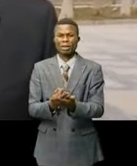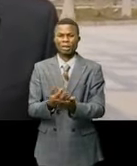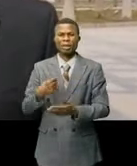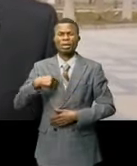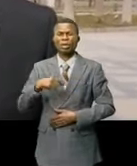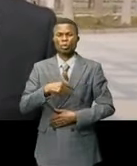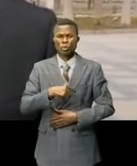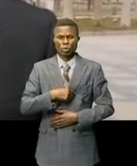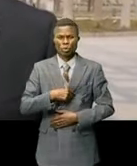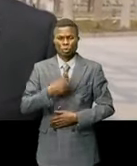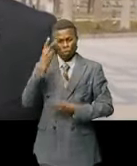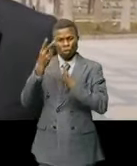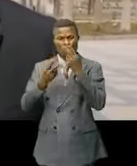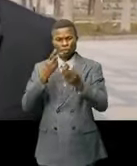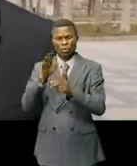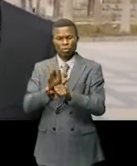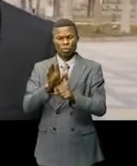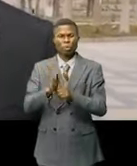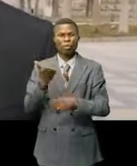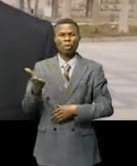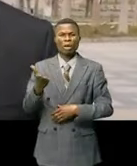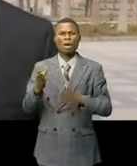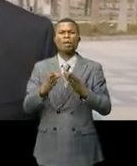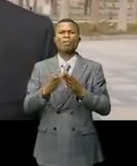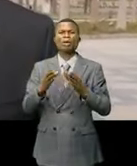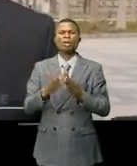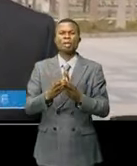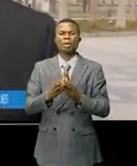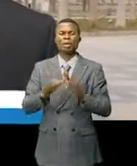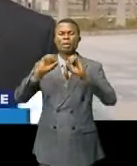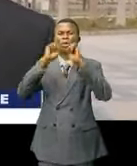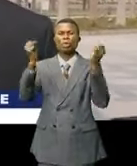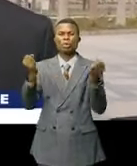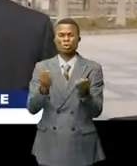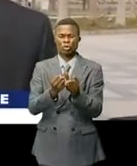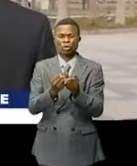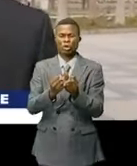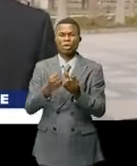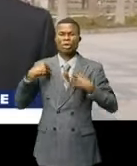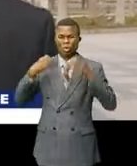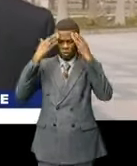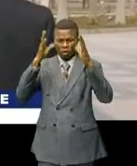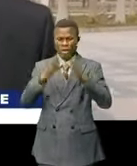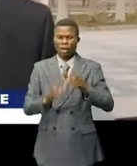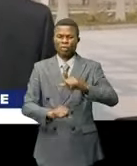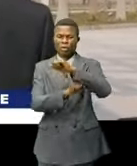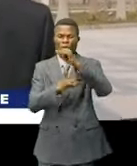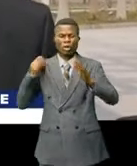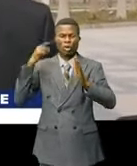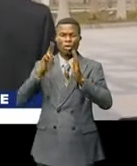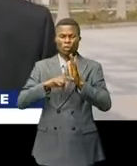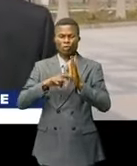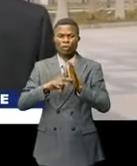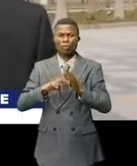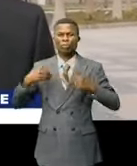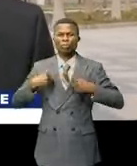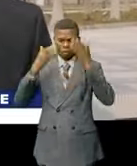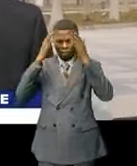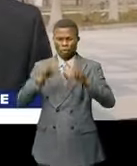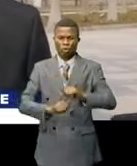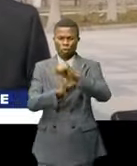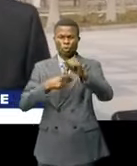fait un passage en revue là-dessus avec la société Incom qui, avec le soutien du gouvernement égyptien, compte nous